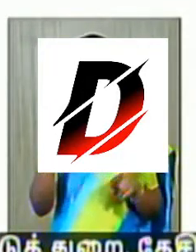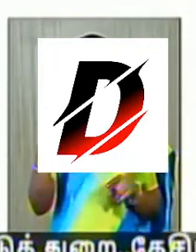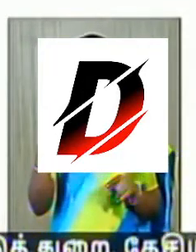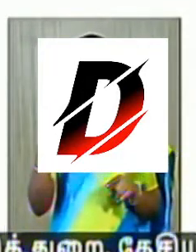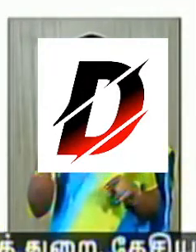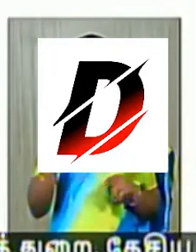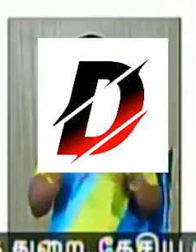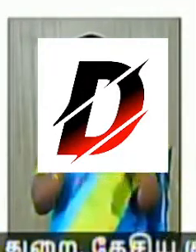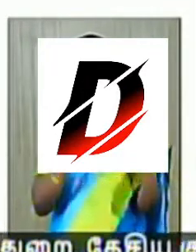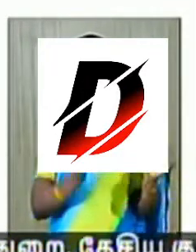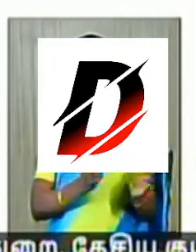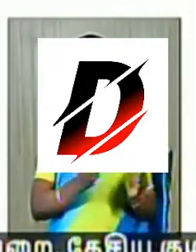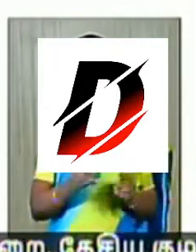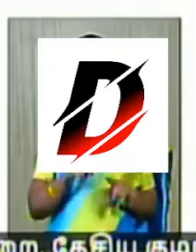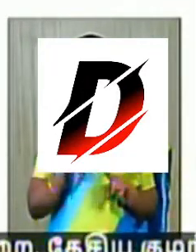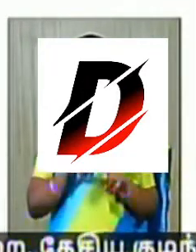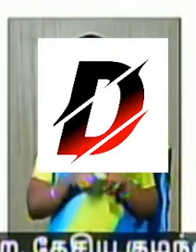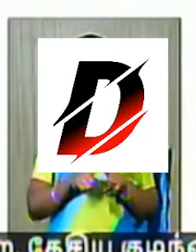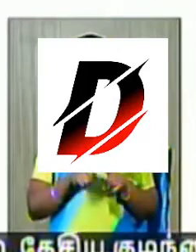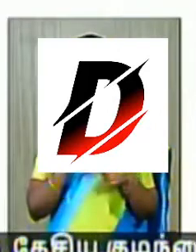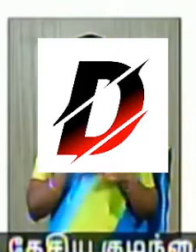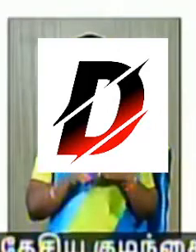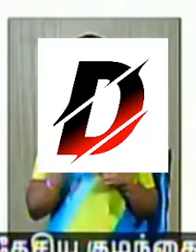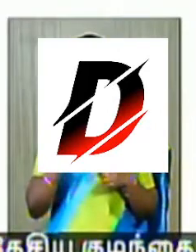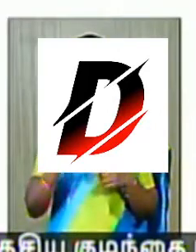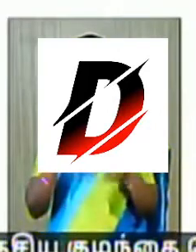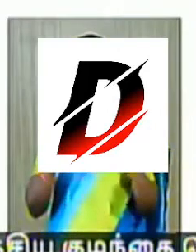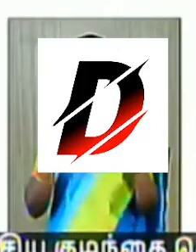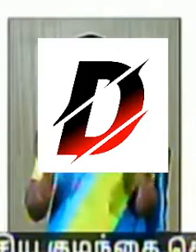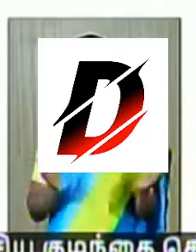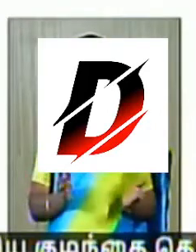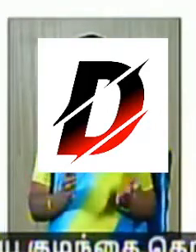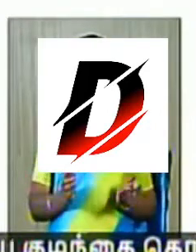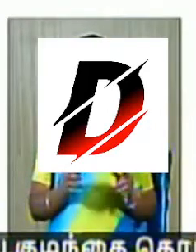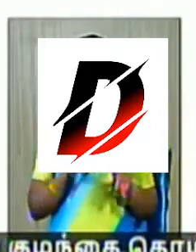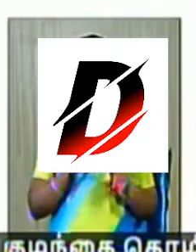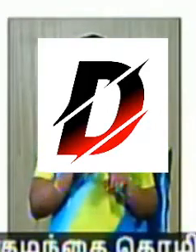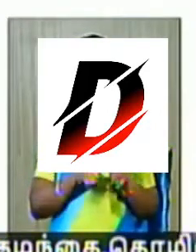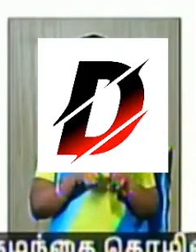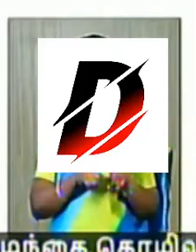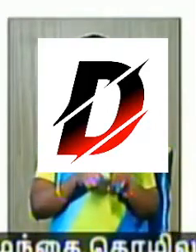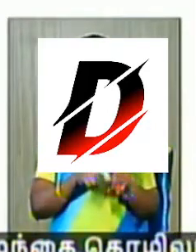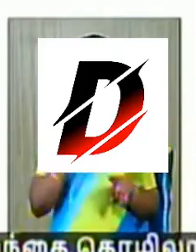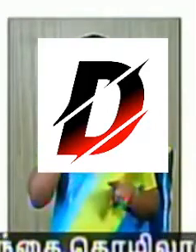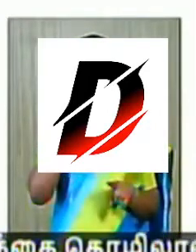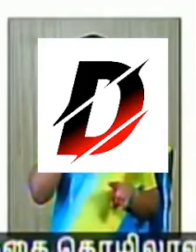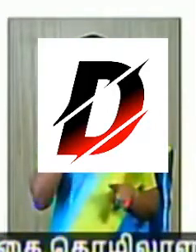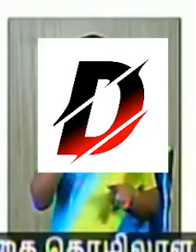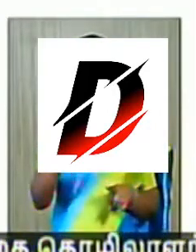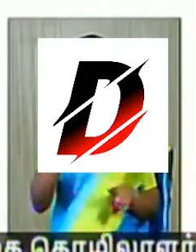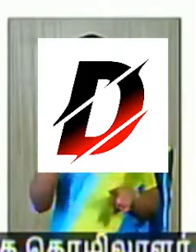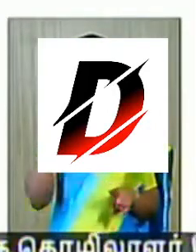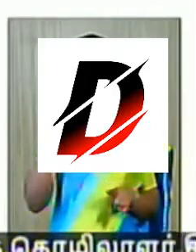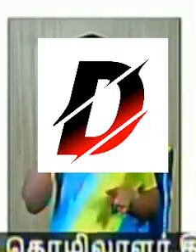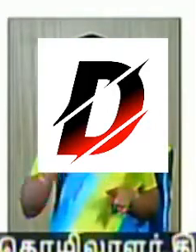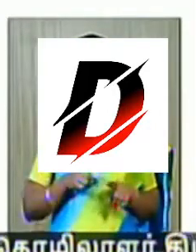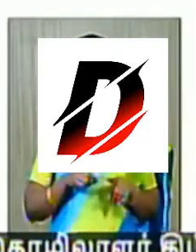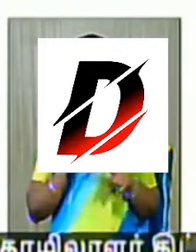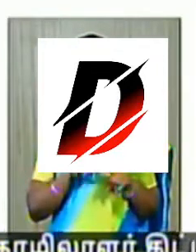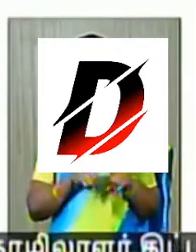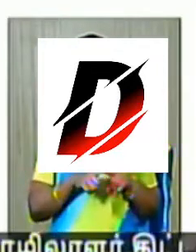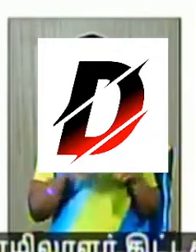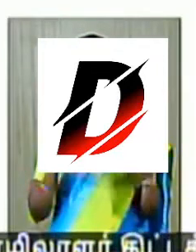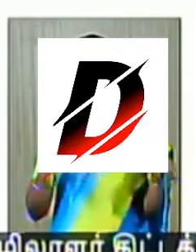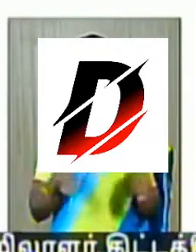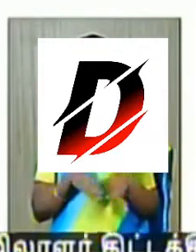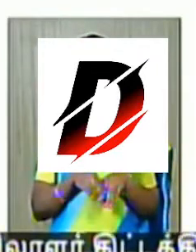2x-3=0, x+2=0 அதான் இப்போ நீங்கள் பார்க்கலாம். நீங்கள் அதை தான் பண்ணியிருக்கோம் பாருங்க. அதுலேருந்து எக்ஸோட மதிப்பு நம்ம என்ன கண்டுபிடிக்கலாம் பார்த்தீங்கன்னா, பின்னத்தில் கிடைக்குது பாருங்க, 3/2.